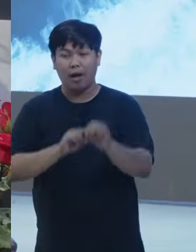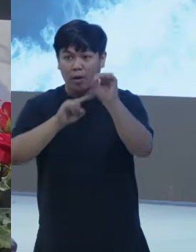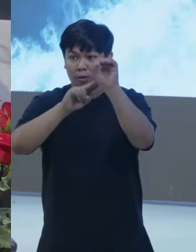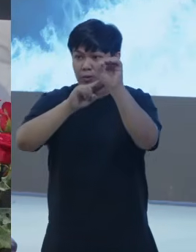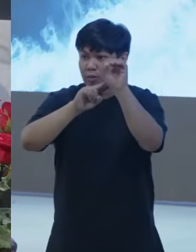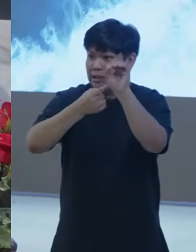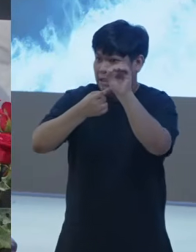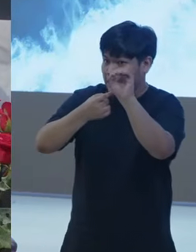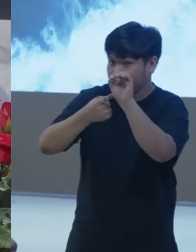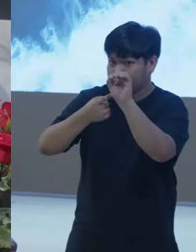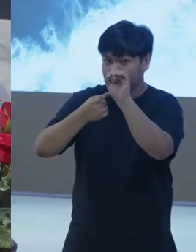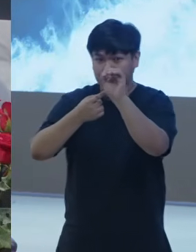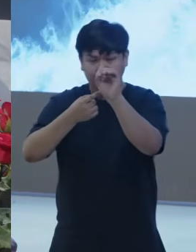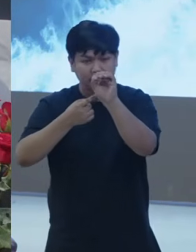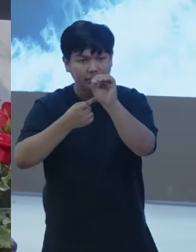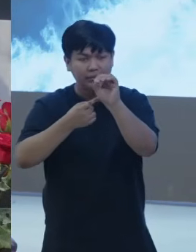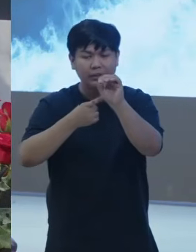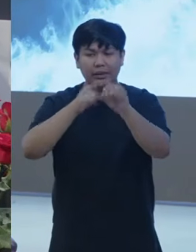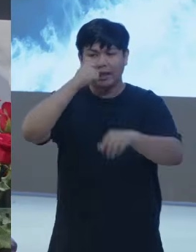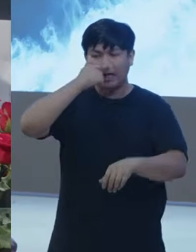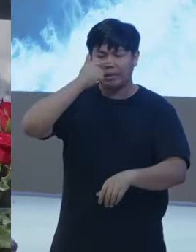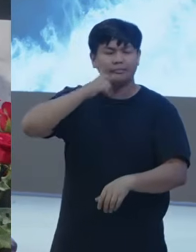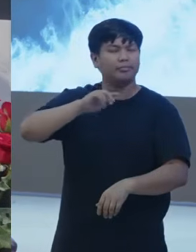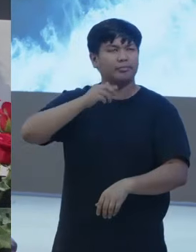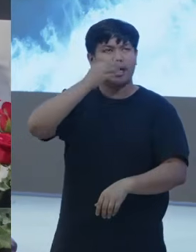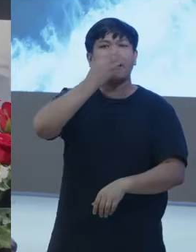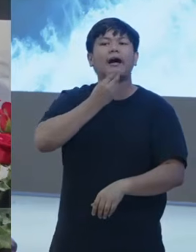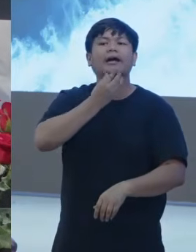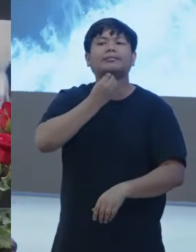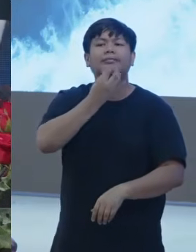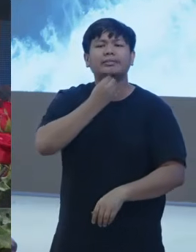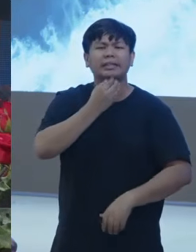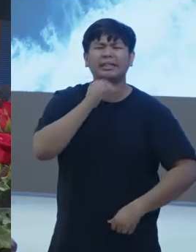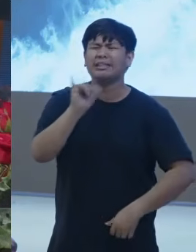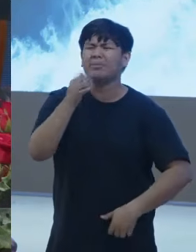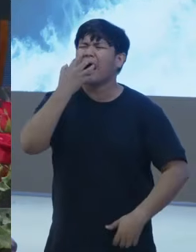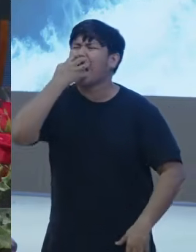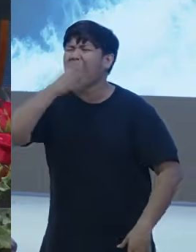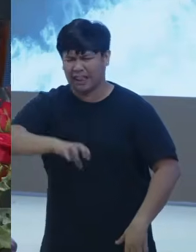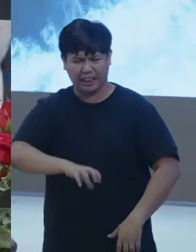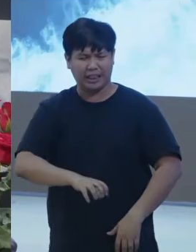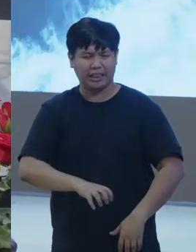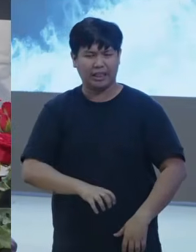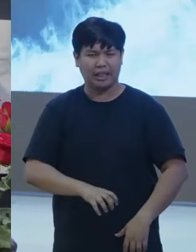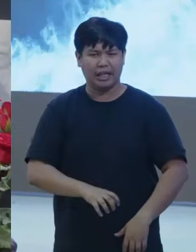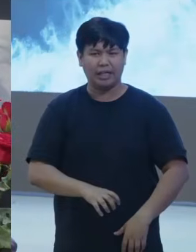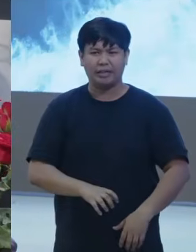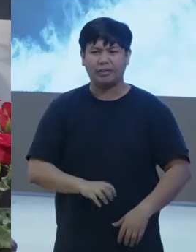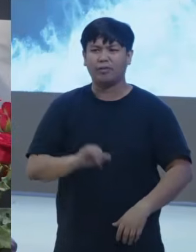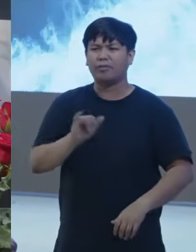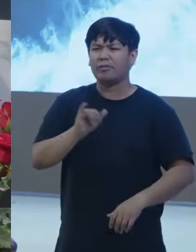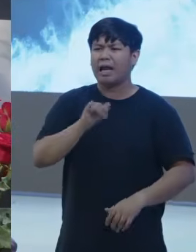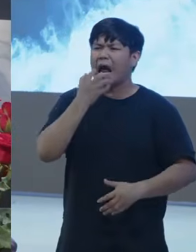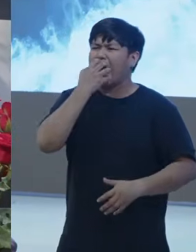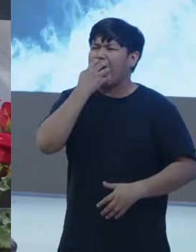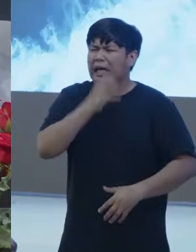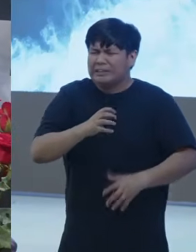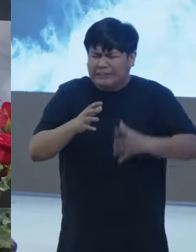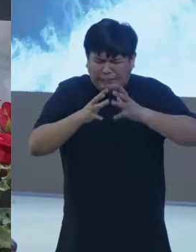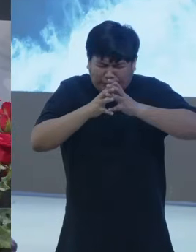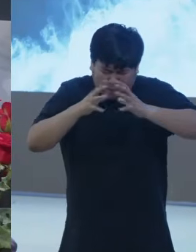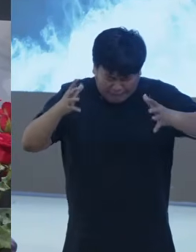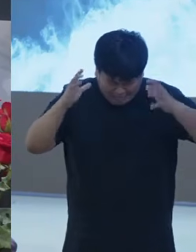po sabihin, mainit, hot. No? And he was hot.